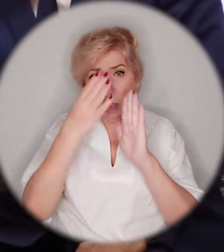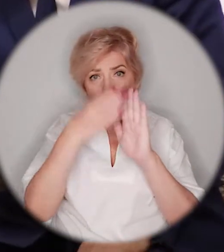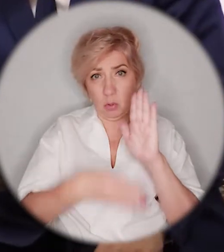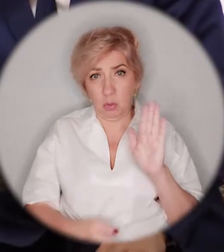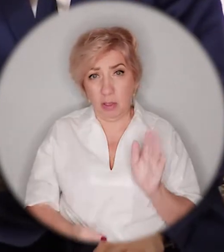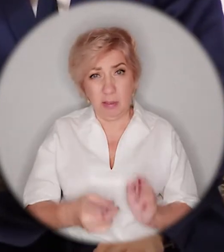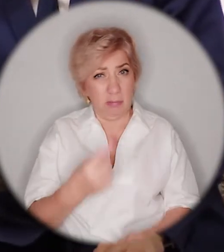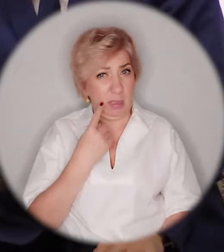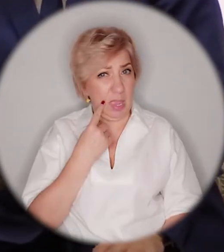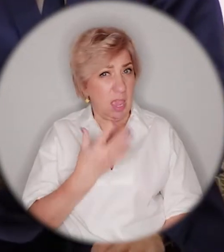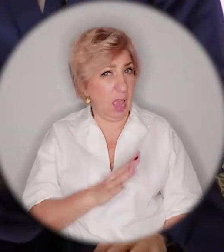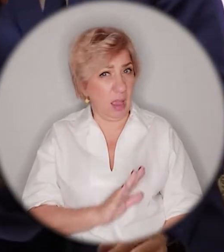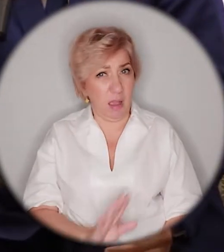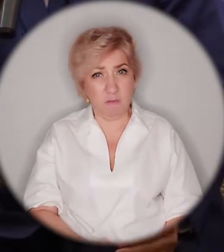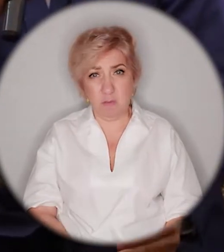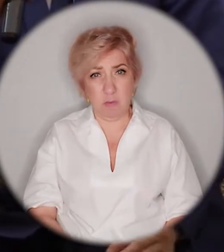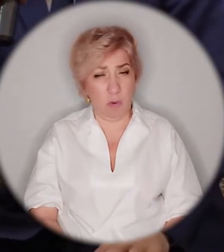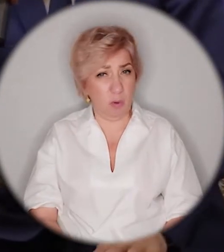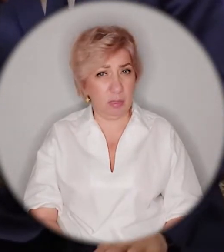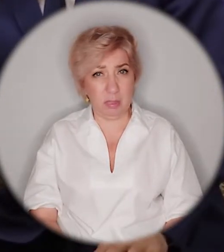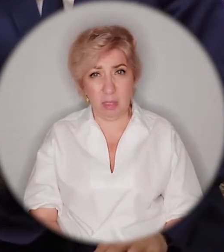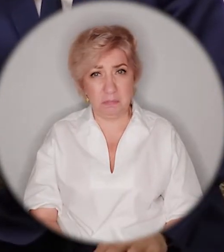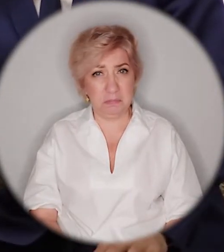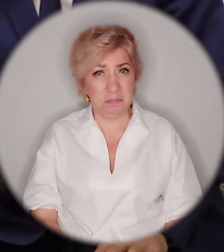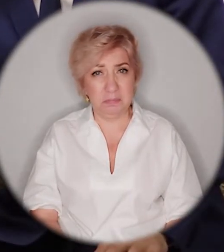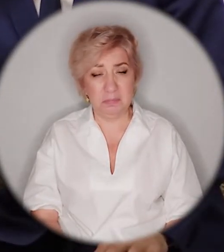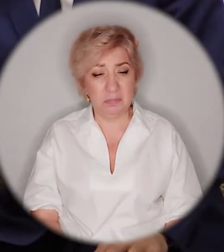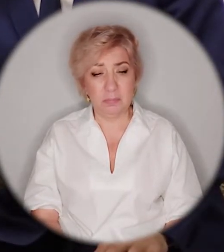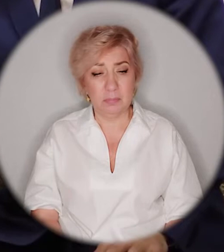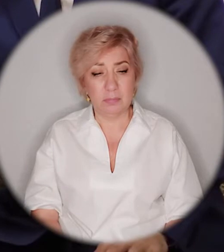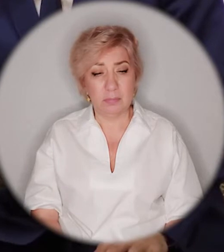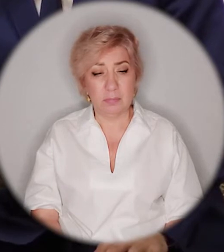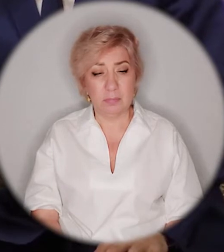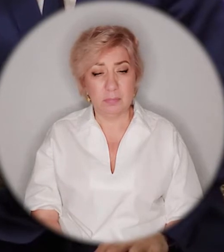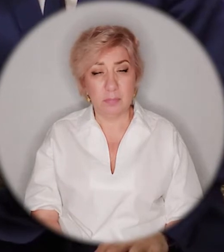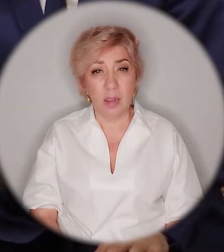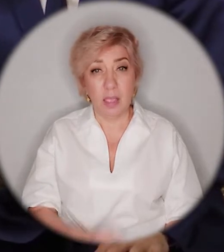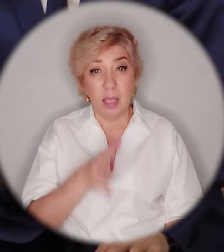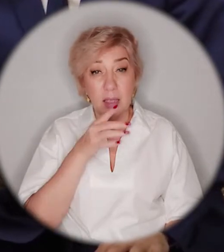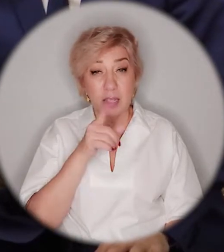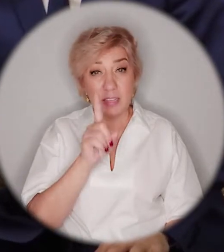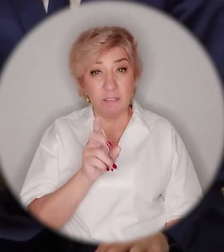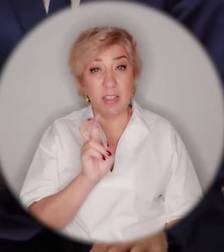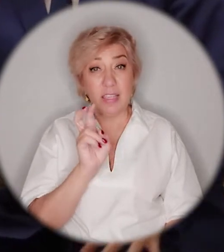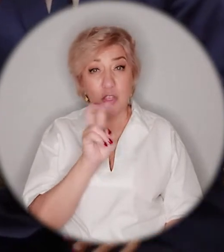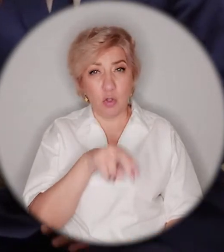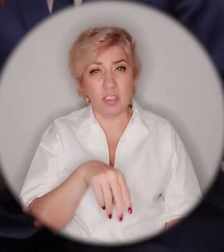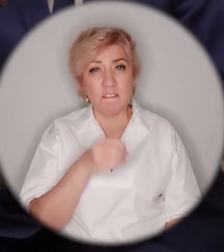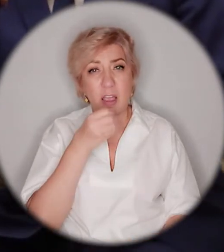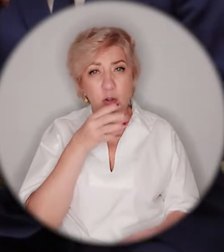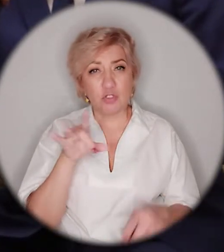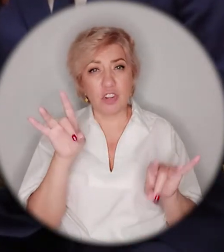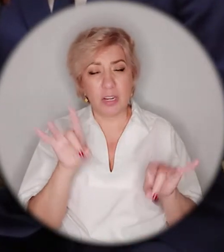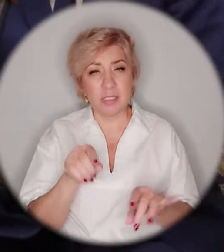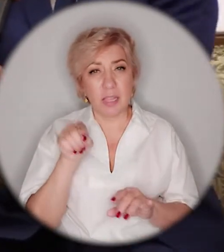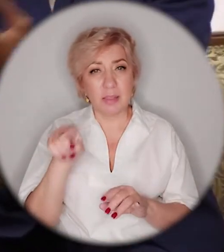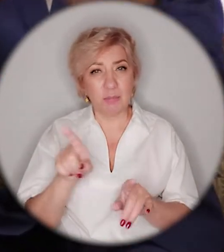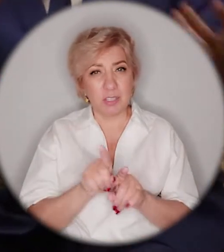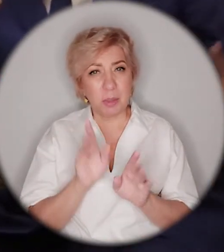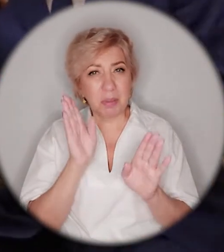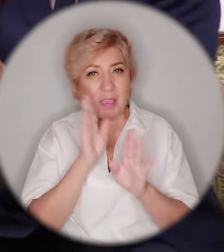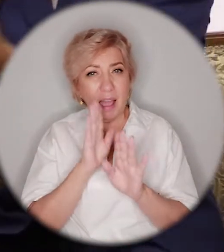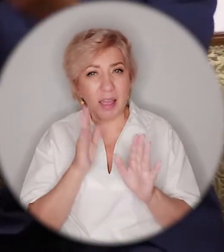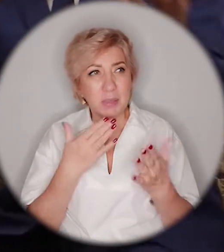окно ты не комфортно чувствуется вы не голодна и связь когда вы отправляетесь хороший ресторан